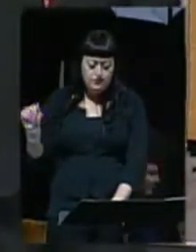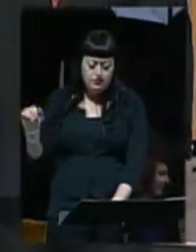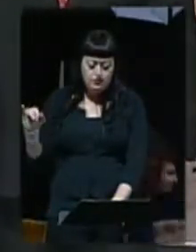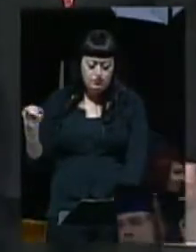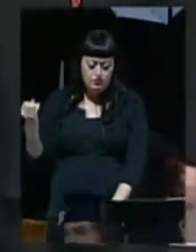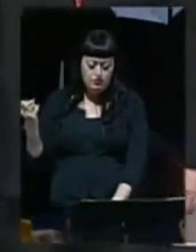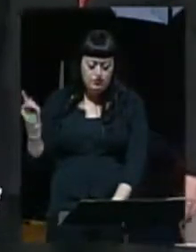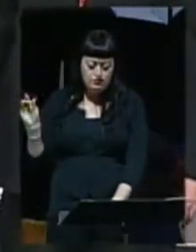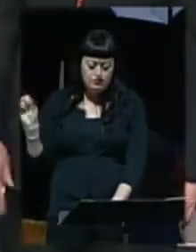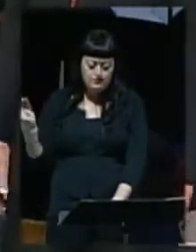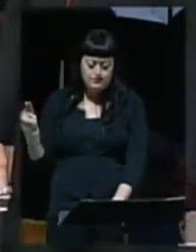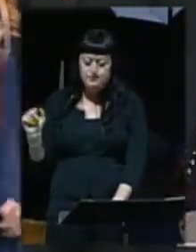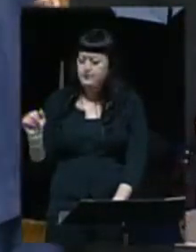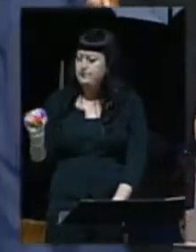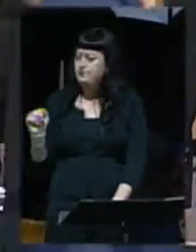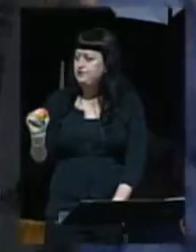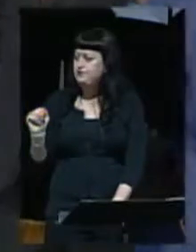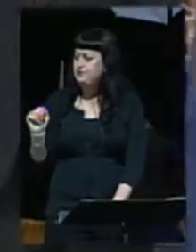Lydia Jacobson.